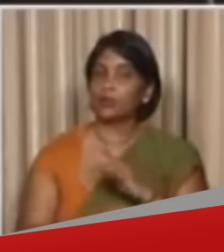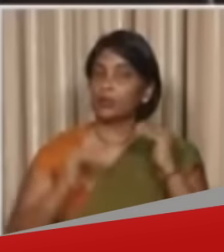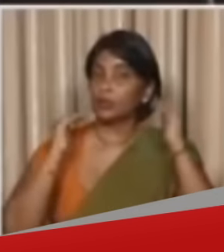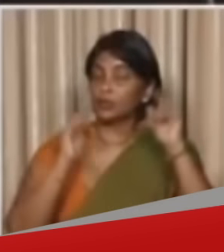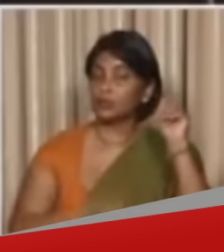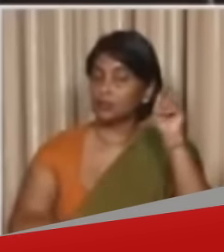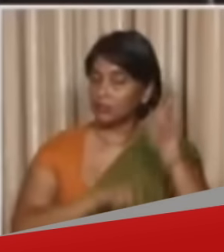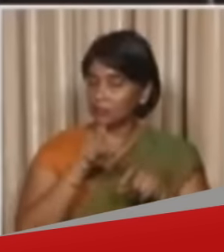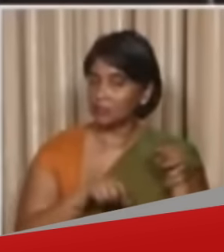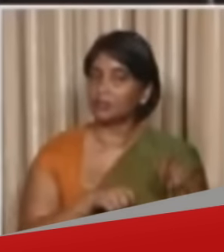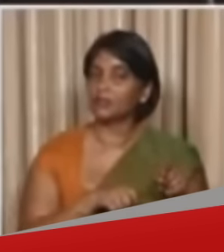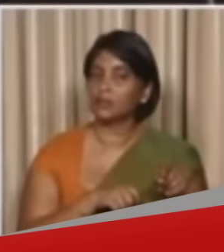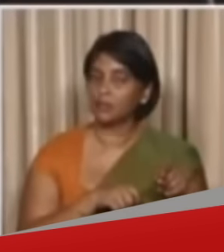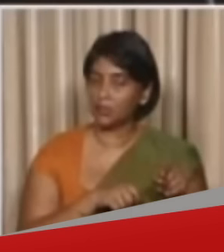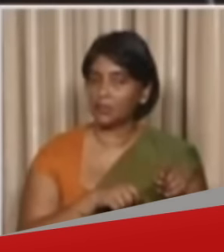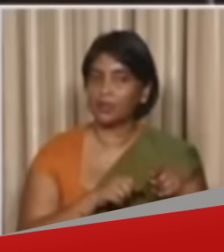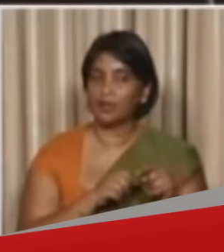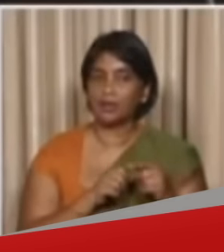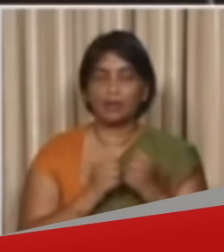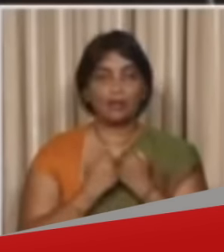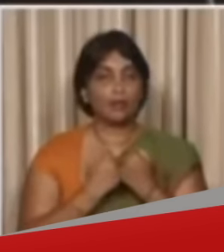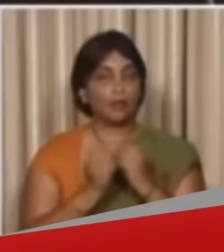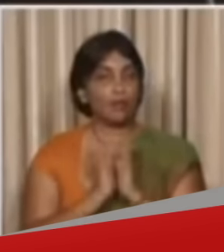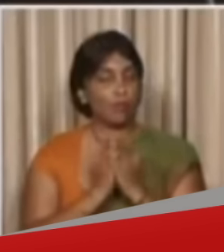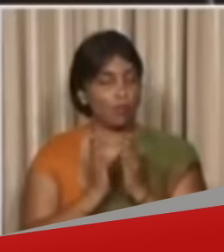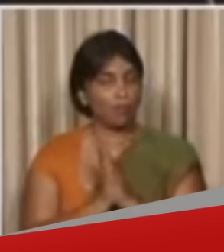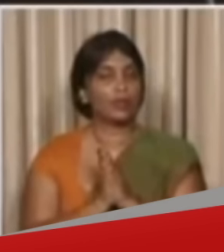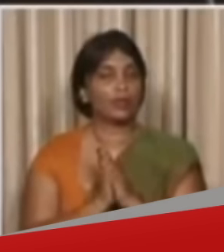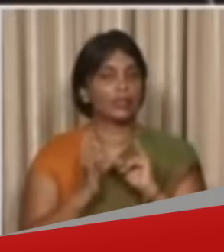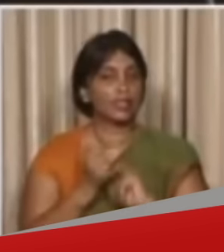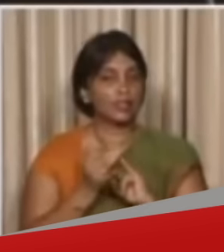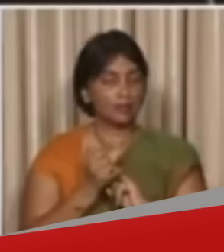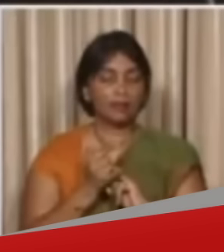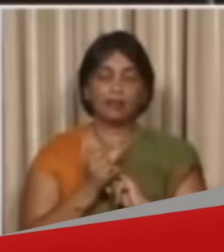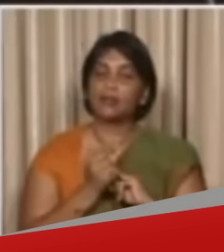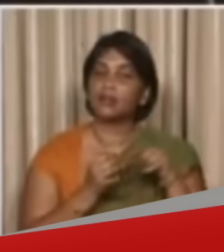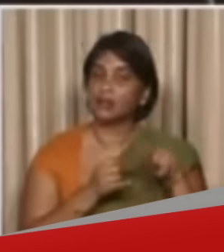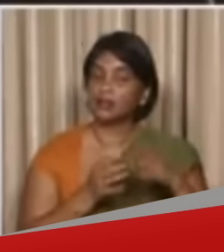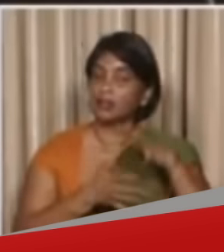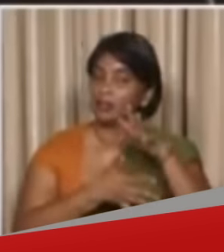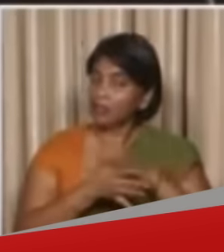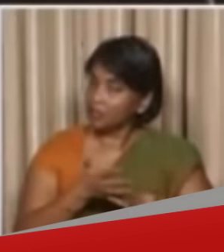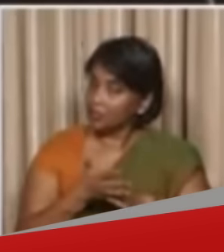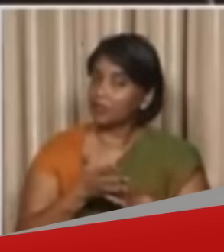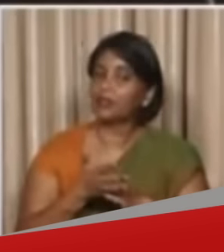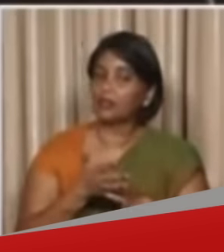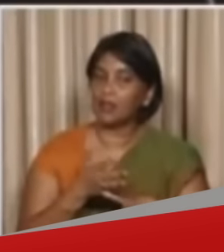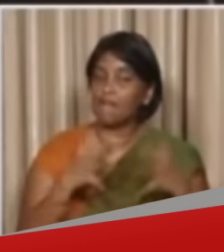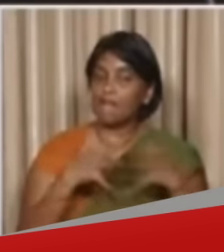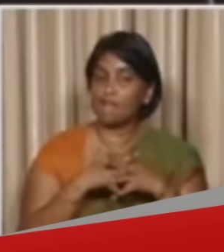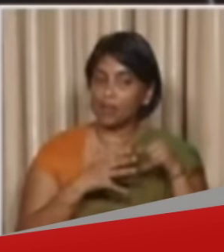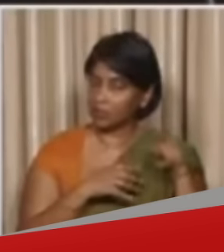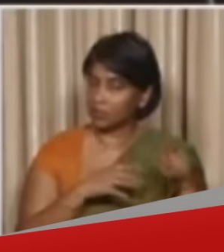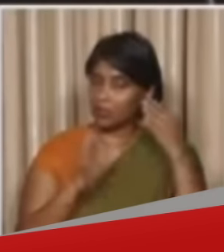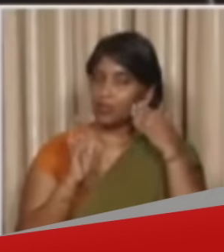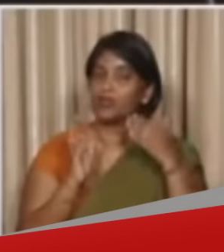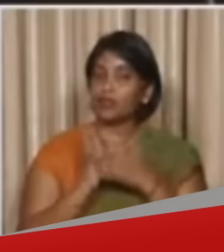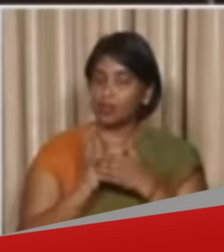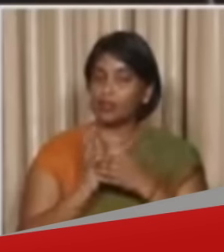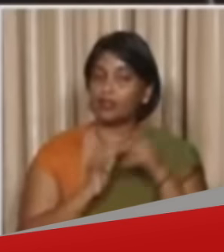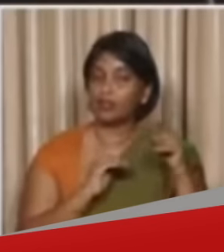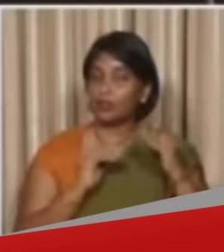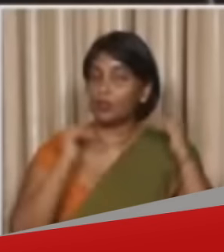නිලධාරීන් ගමන් සටහන් පොතේ සානි අපේක්ෂක දැමු සටහන් සහ වනාතවිලිය සමිතිය සම්බන්ධයෙන් සානි අපේක්ෂක